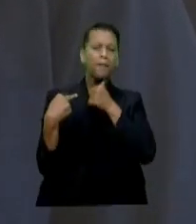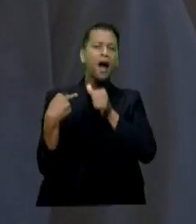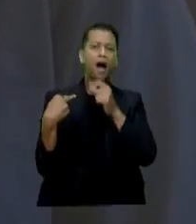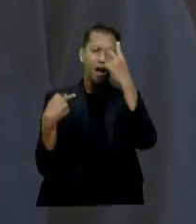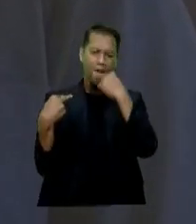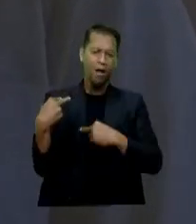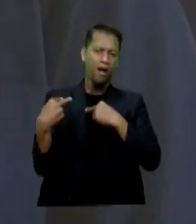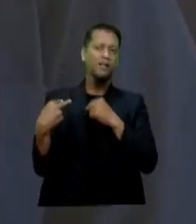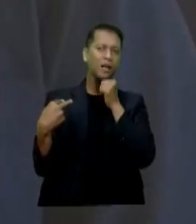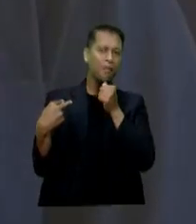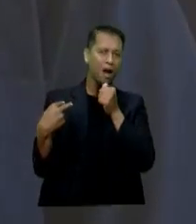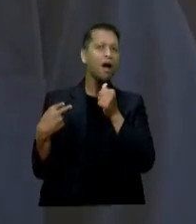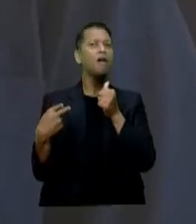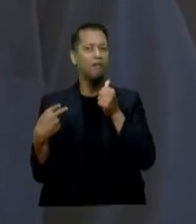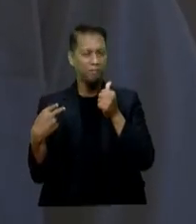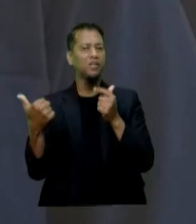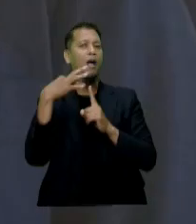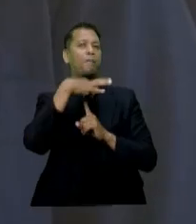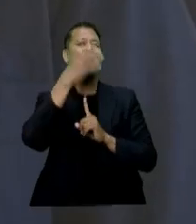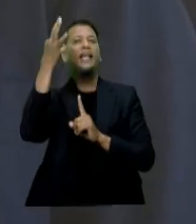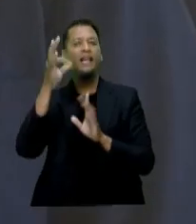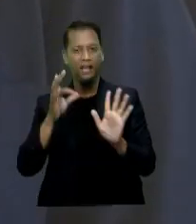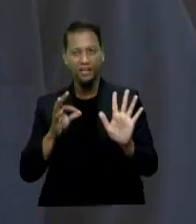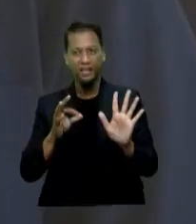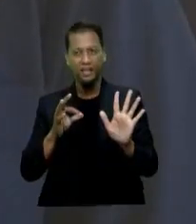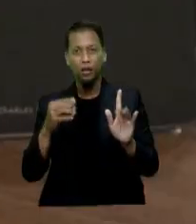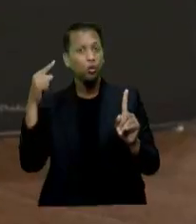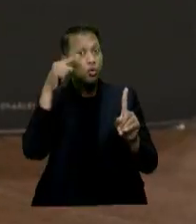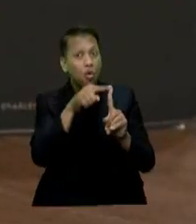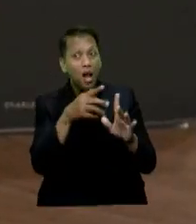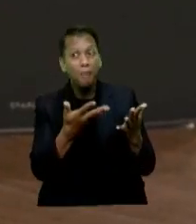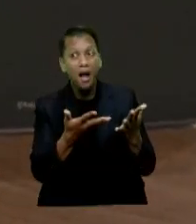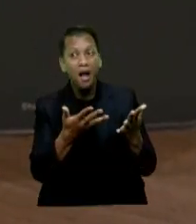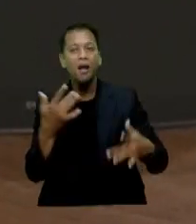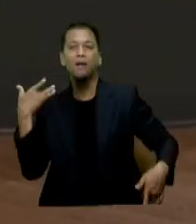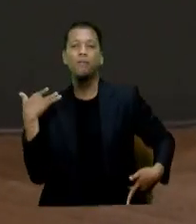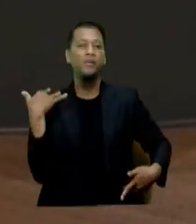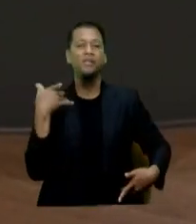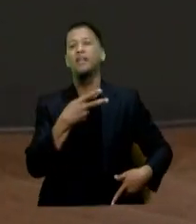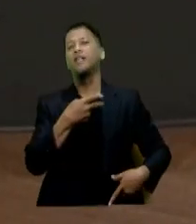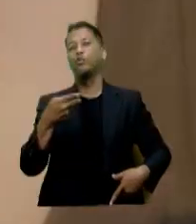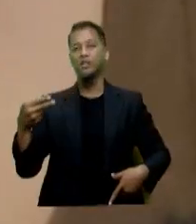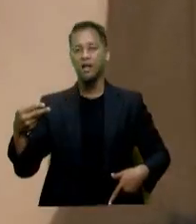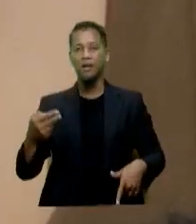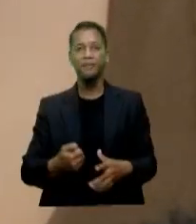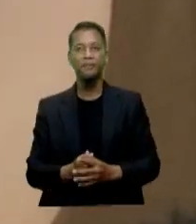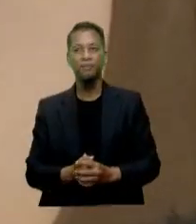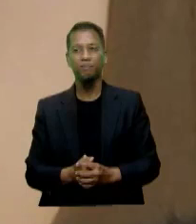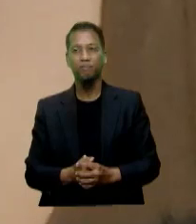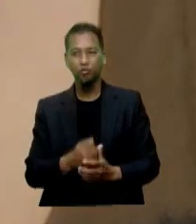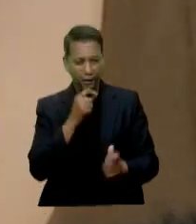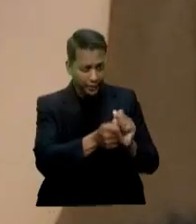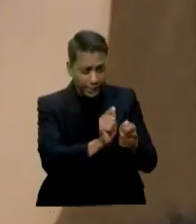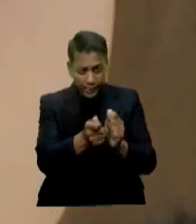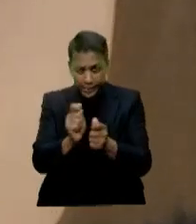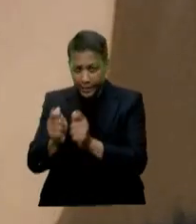siapa yang akan terpilih untuk mengikuti menjadi finalis Miss Indonesia. Audisi Miss Indonesia 2024 akan